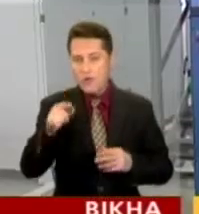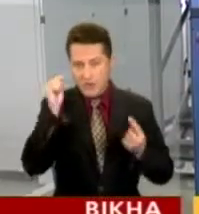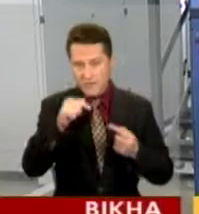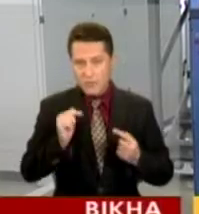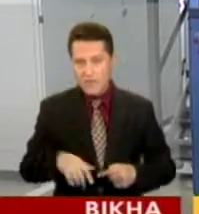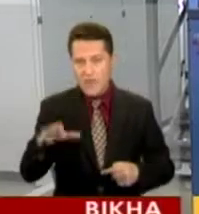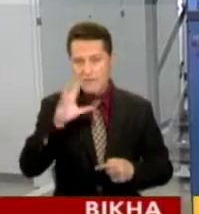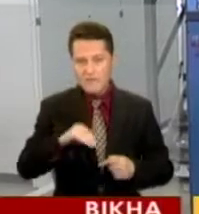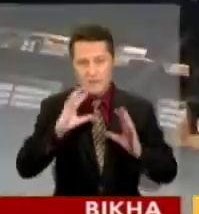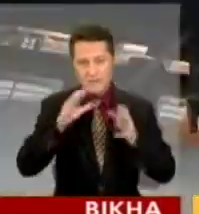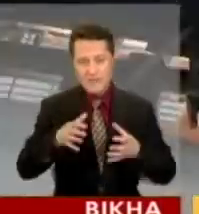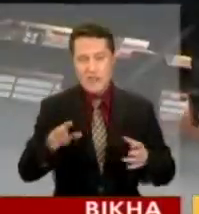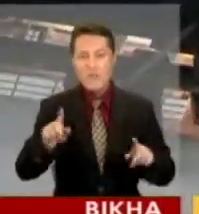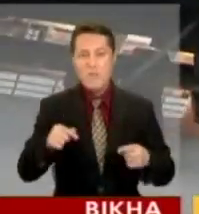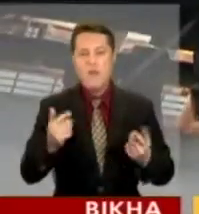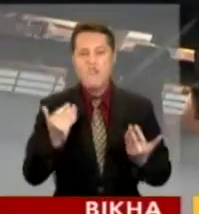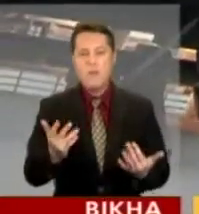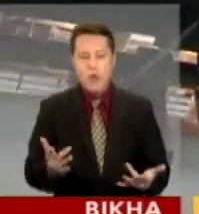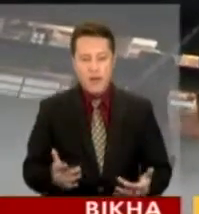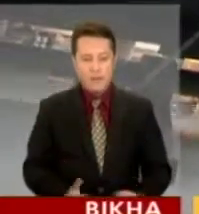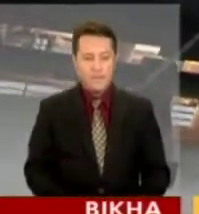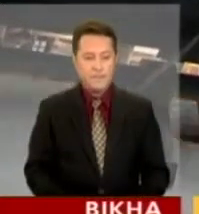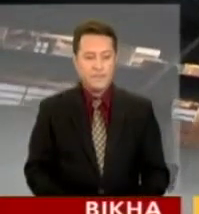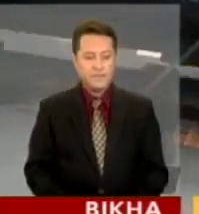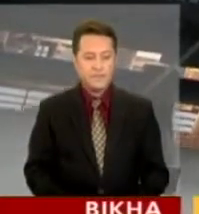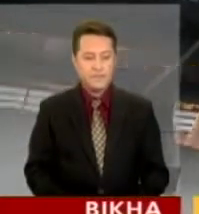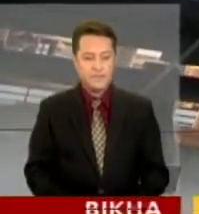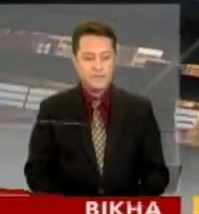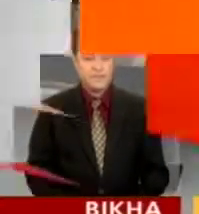усім світовим вимогам Ольга Кучер Олег Радченко програма Вікна СТБ